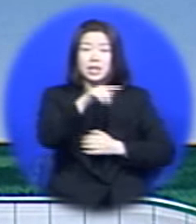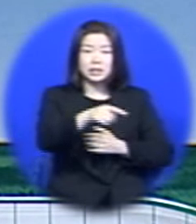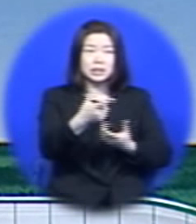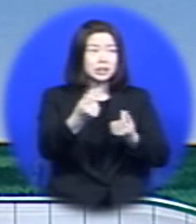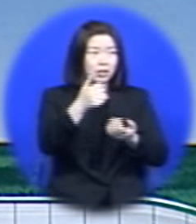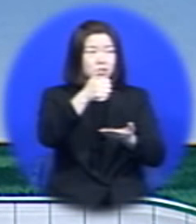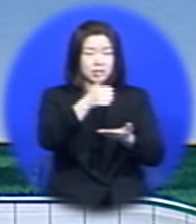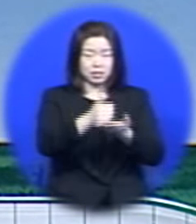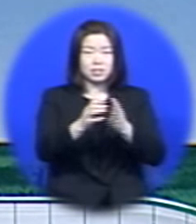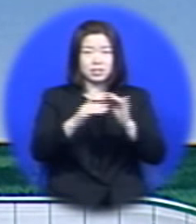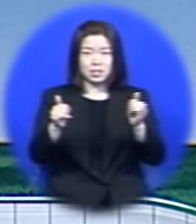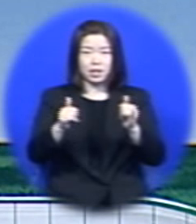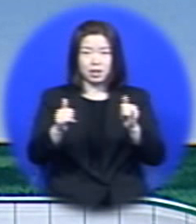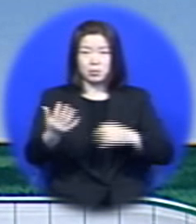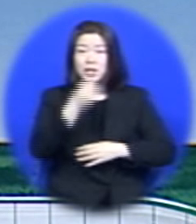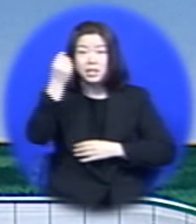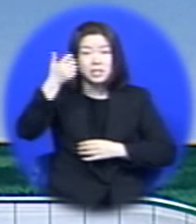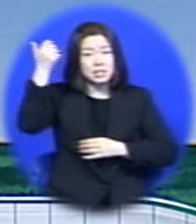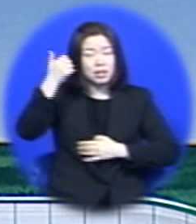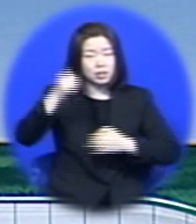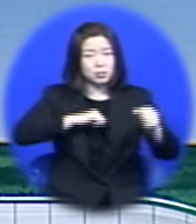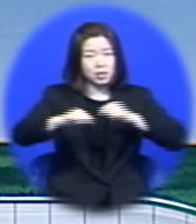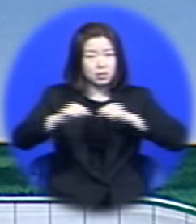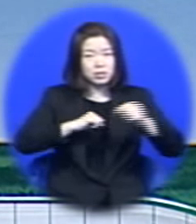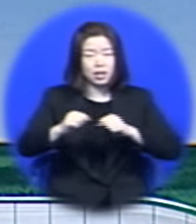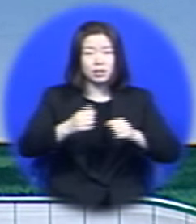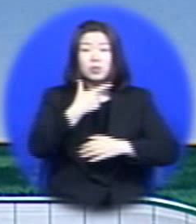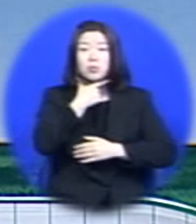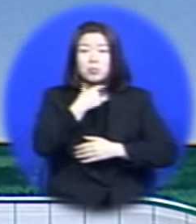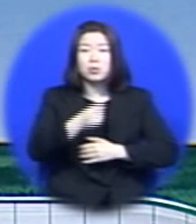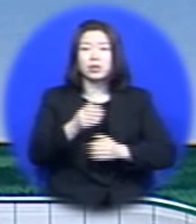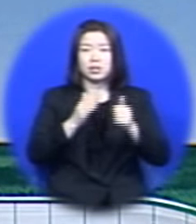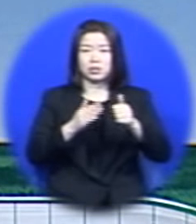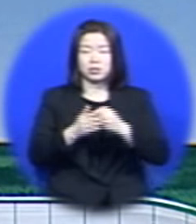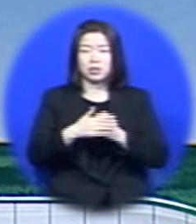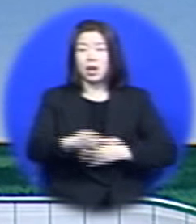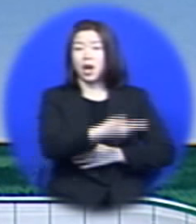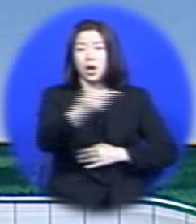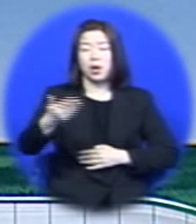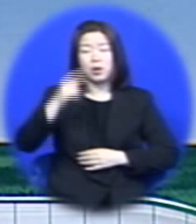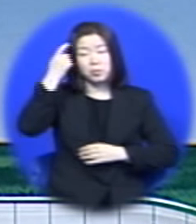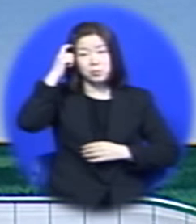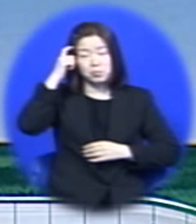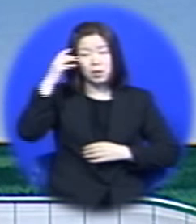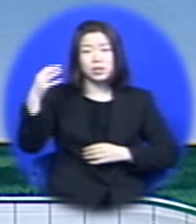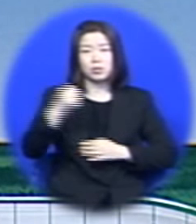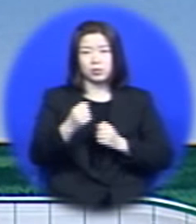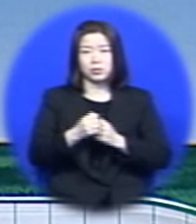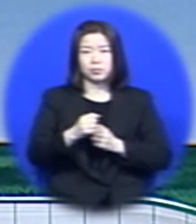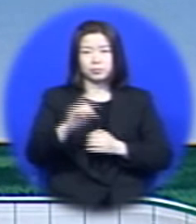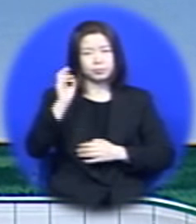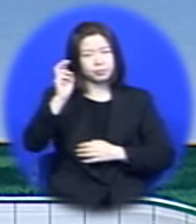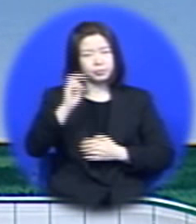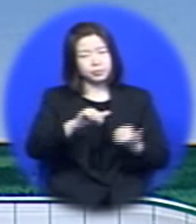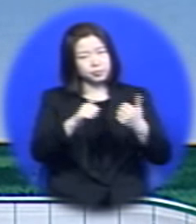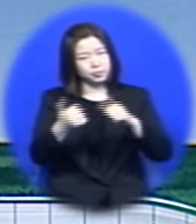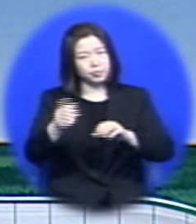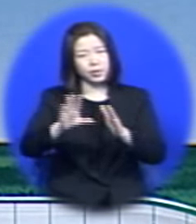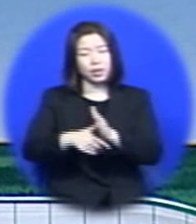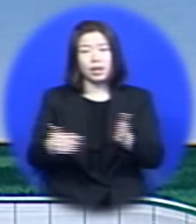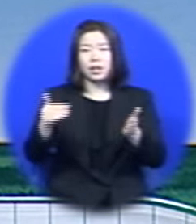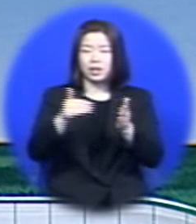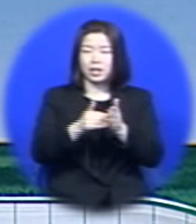분들은 성령의 역사를 구하시기 바랍니다. 여러분의 머리로는 아마 죽을 때까지도 이해가 안